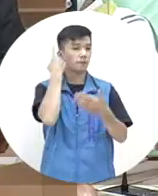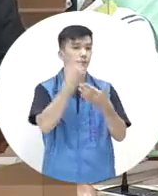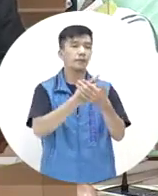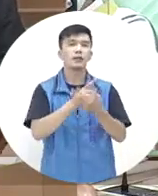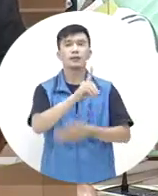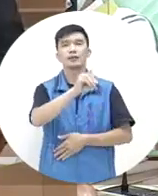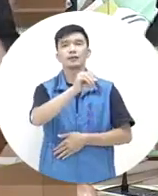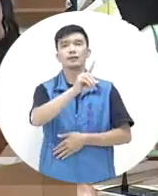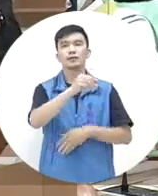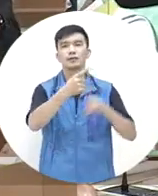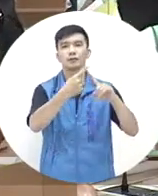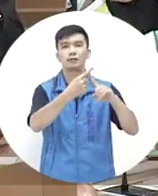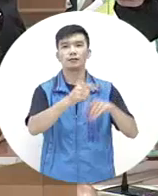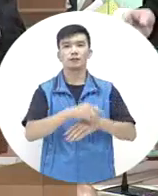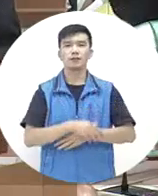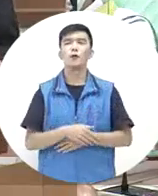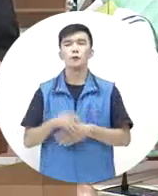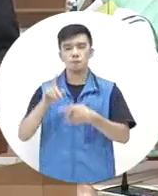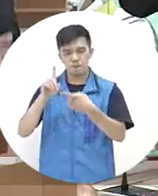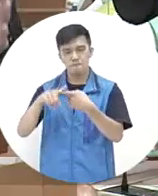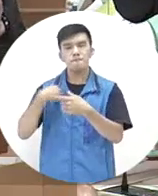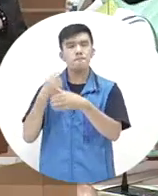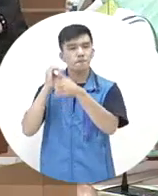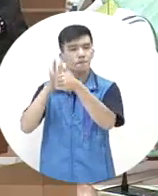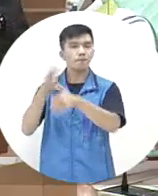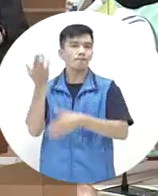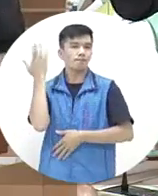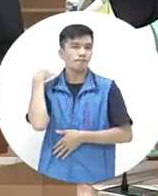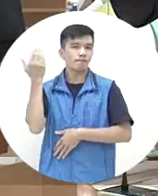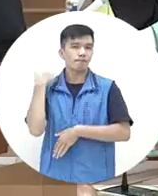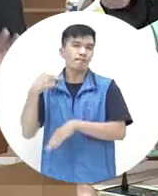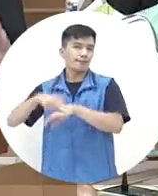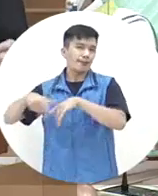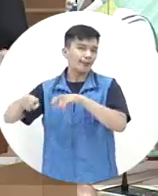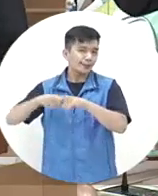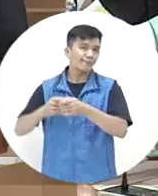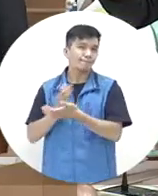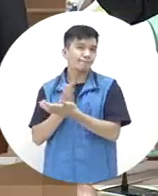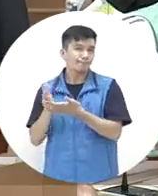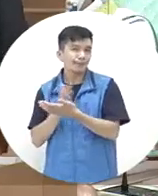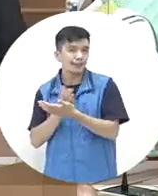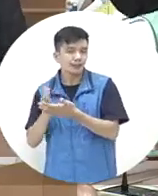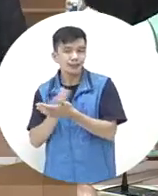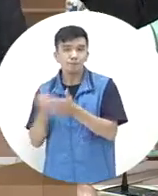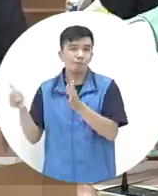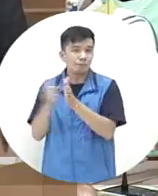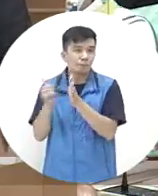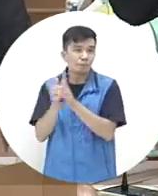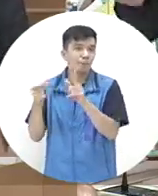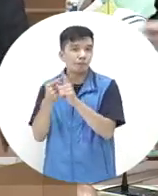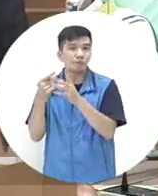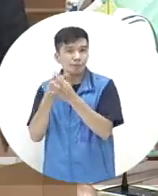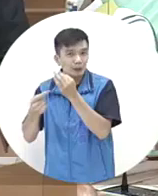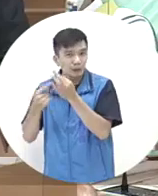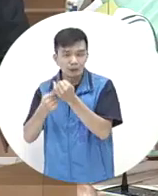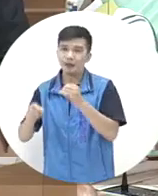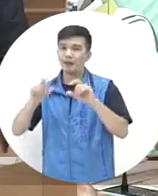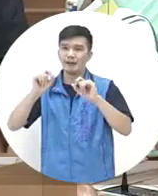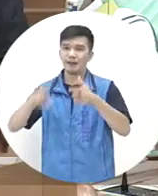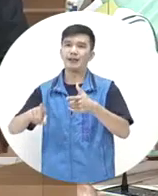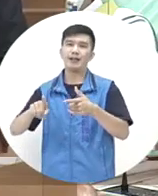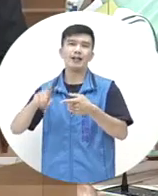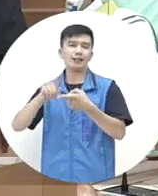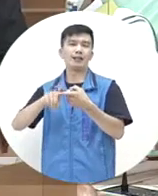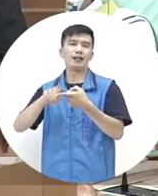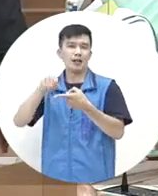对嘛， 当时的 运量，所以我就跟你讲，就是说你们当初 的 评估运量跟后来有一个差距，这就是亏损的